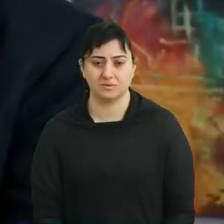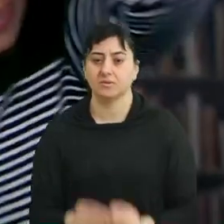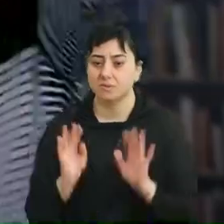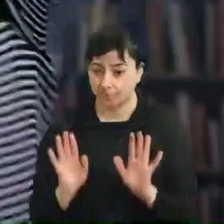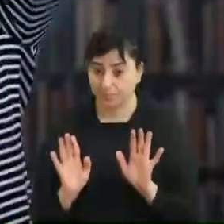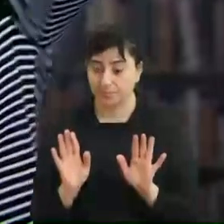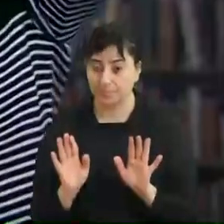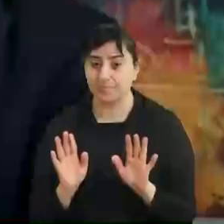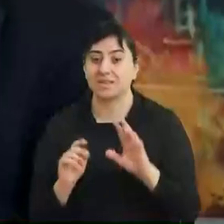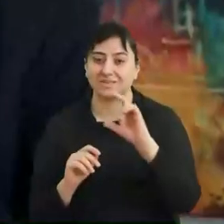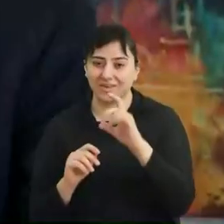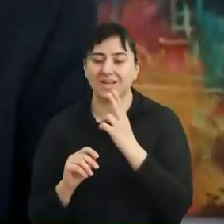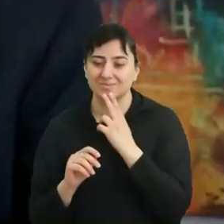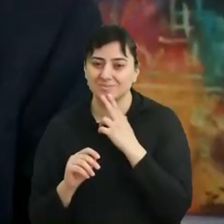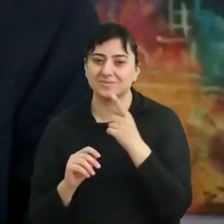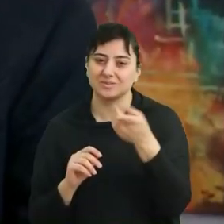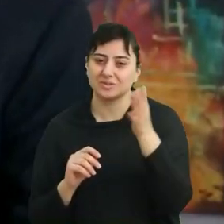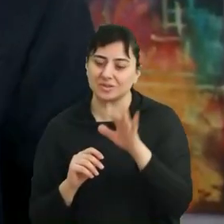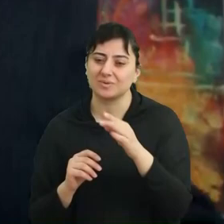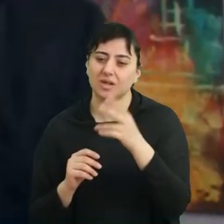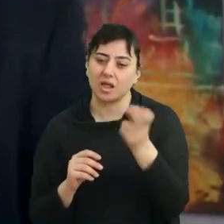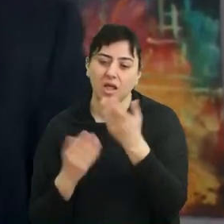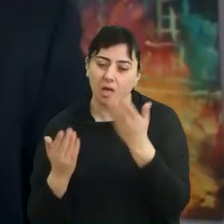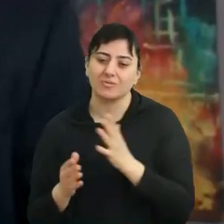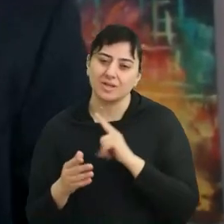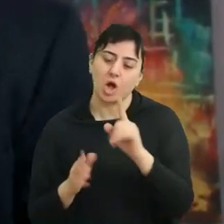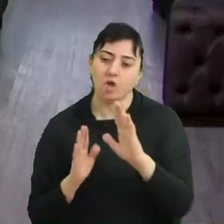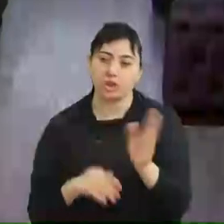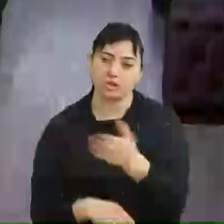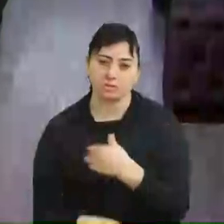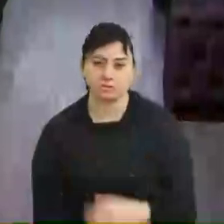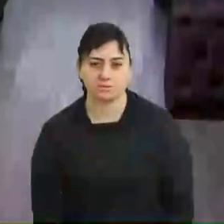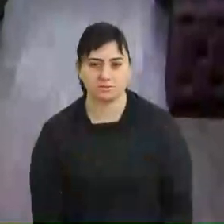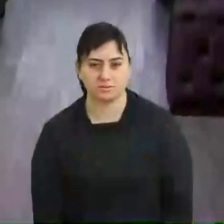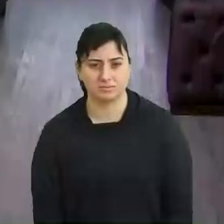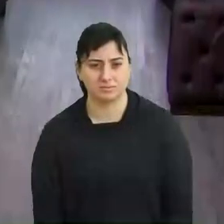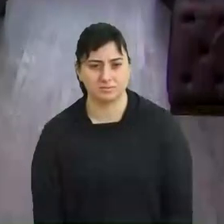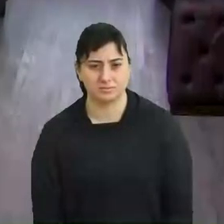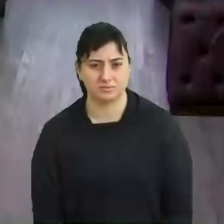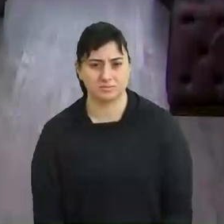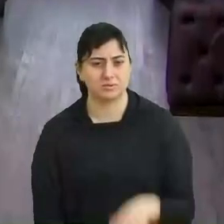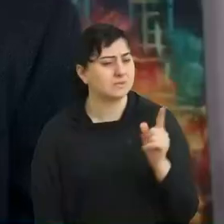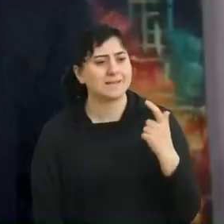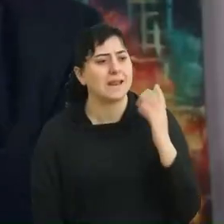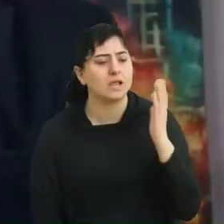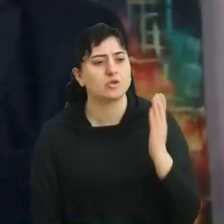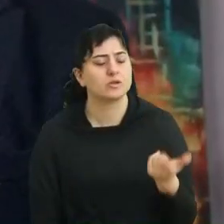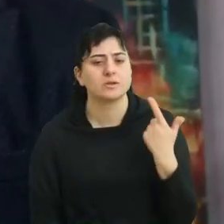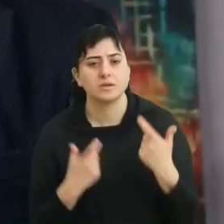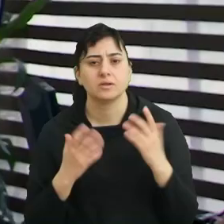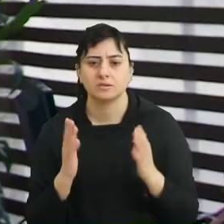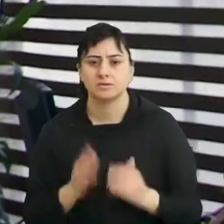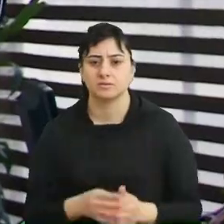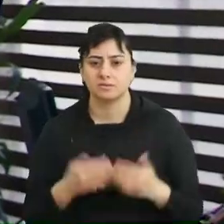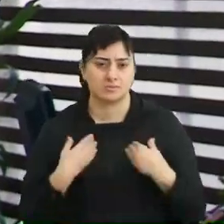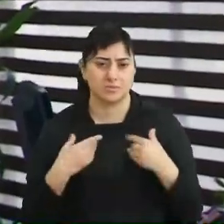Tamam tamam. Tamam Cavidan Hanım ben sizi nasıl olsa bir şekilde ikna ederim. Hadi siz odanıza gidin. Ne? Nereye gidiyor? Nereye gidiyor? Nereye gidiyorum